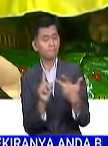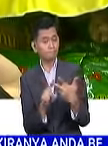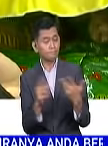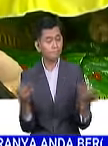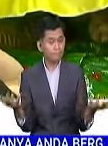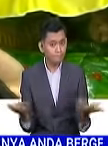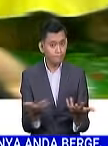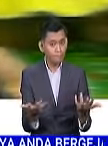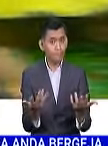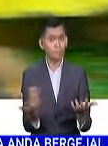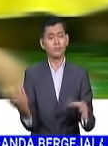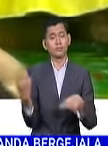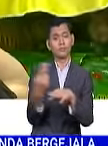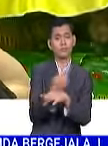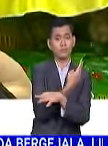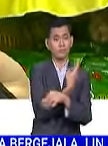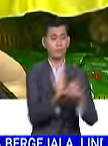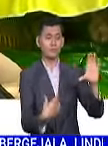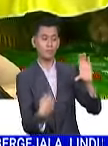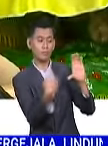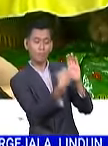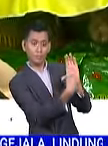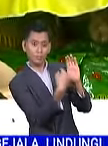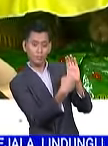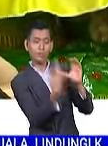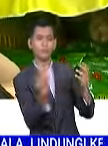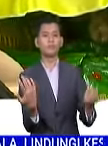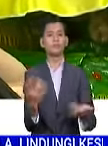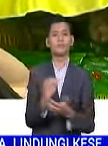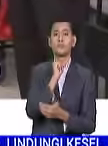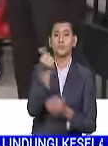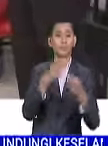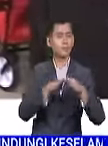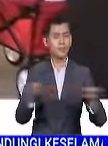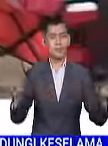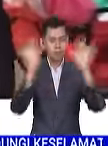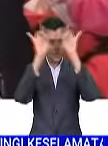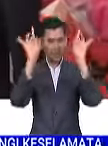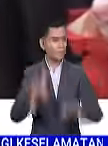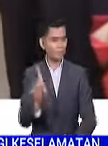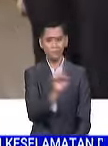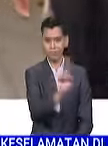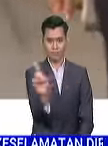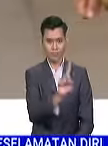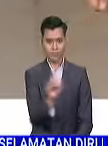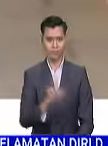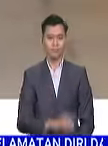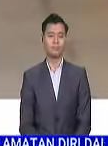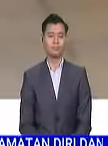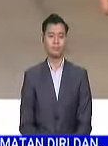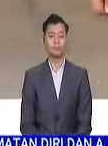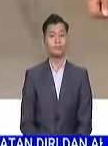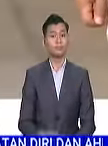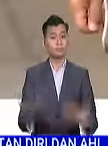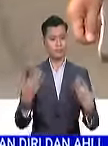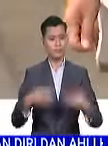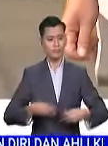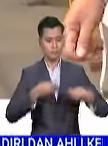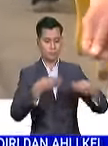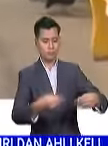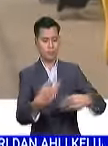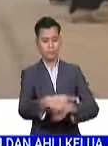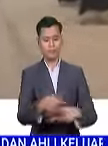melalui flashcards. Dia bukan bahasa untuk ambil pensel. Beliau berkata demikian selepas menyerahkan kotak